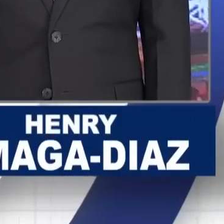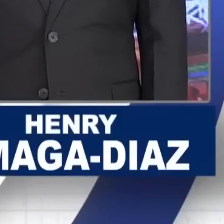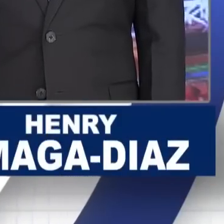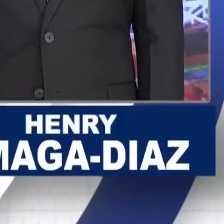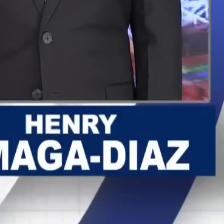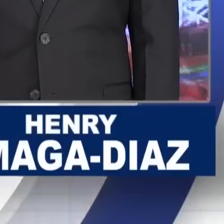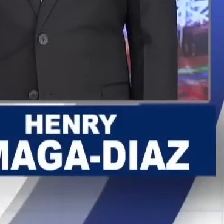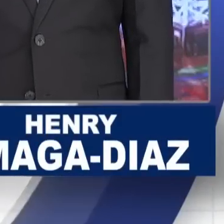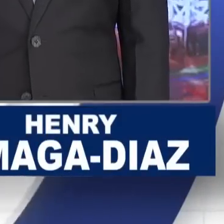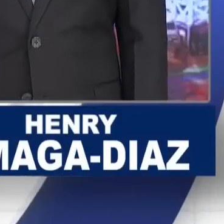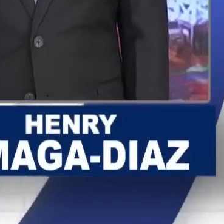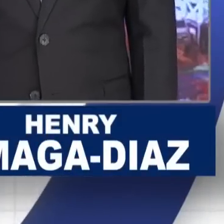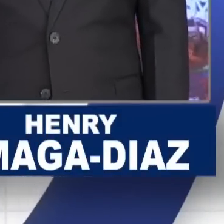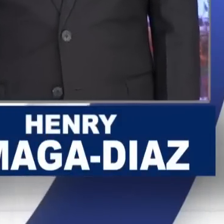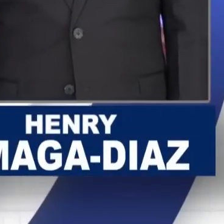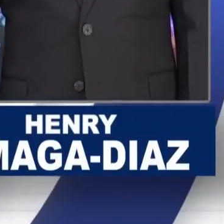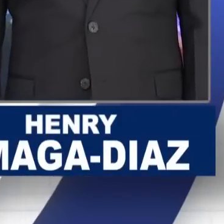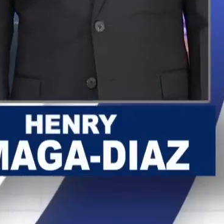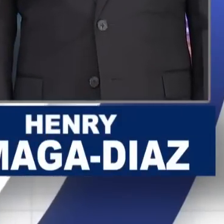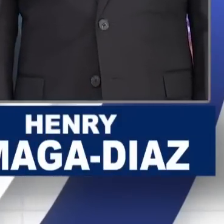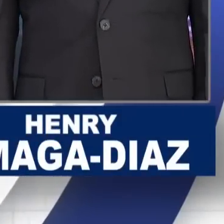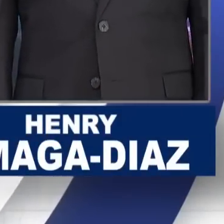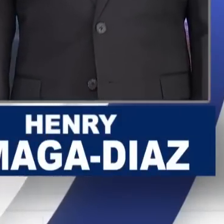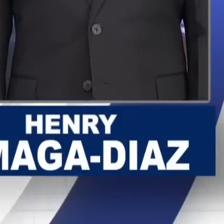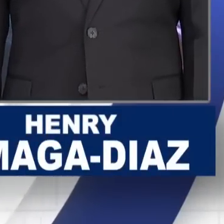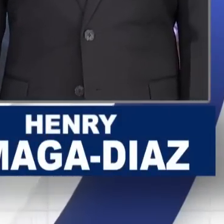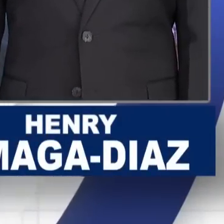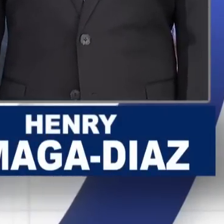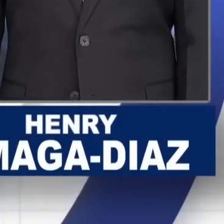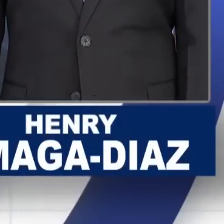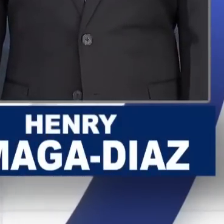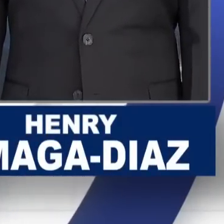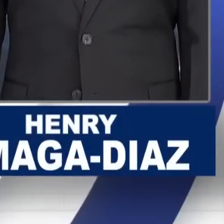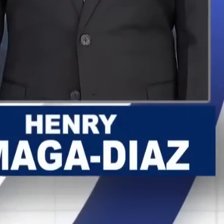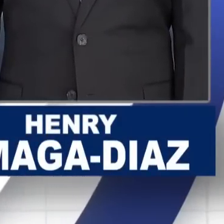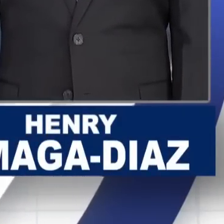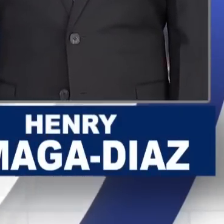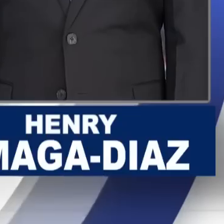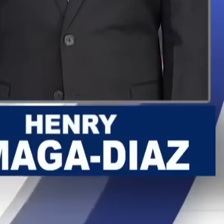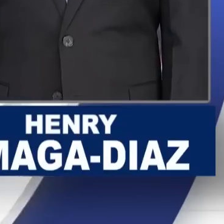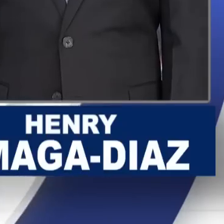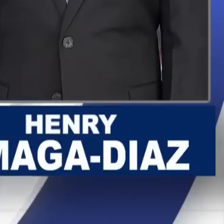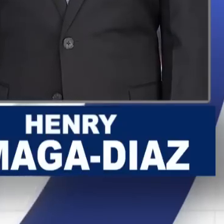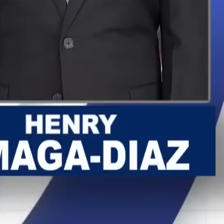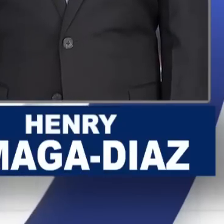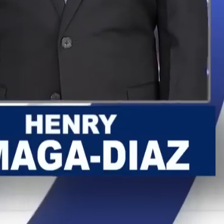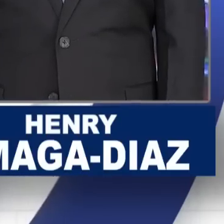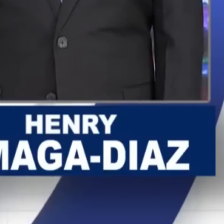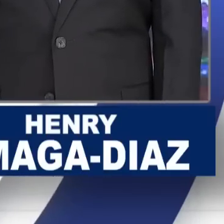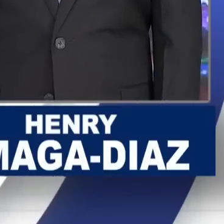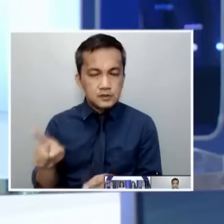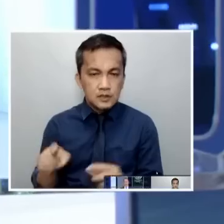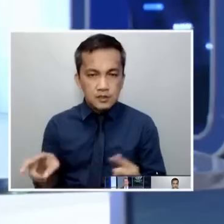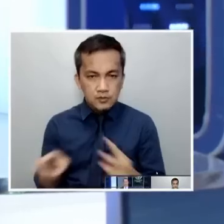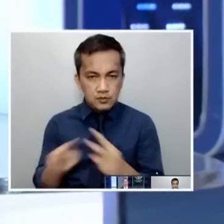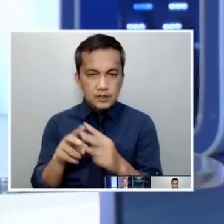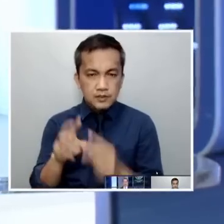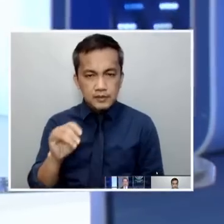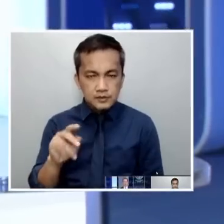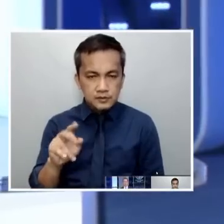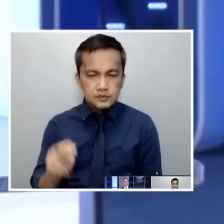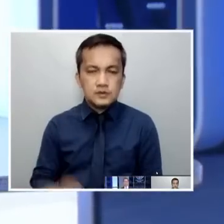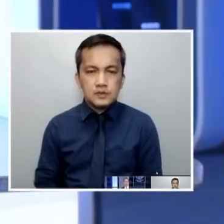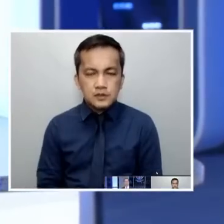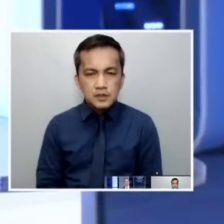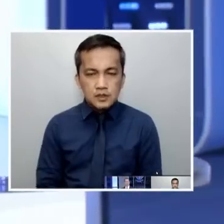Magandang gabi, bayan. Simulan po natin ang balitaan sa aktibidad pa rin ng Bulkang Mayon.